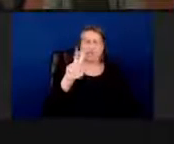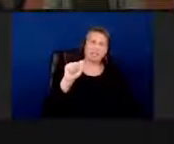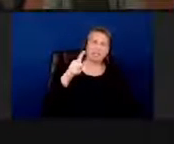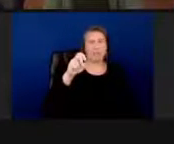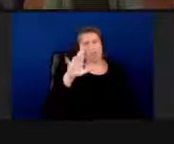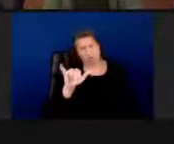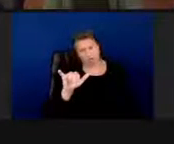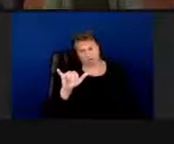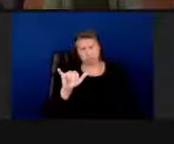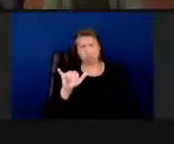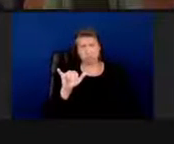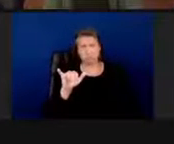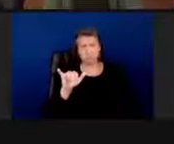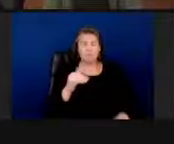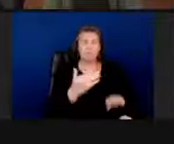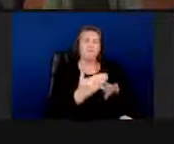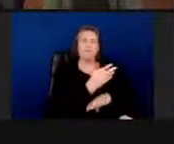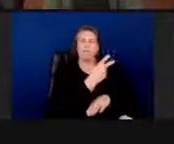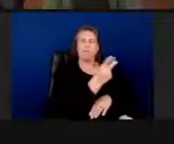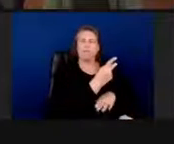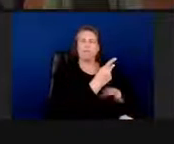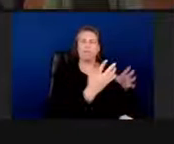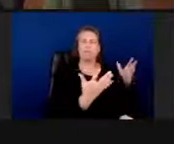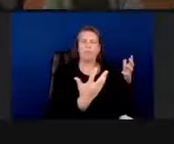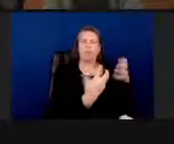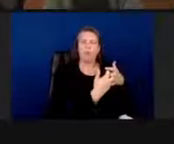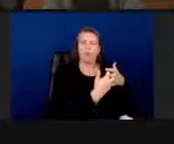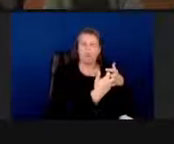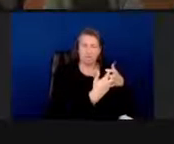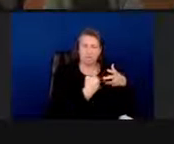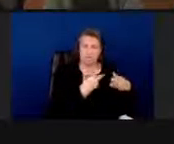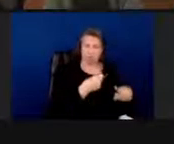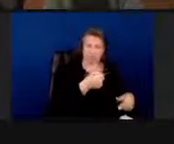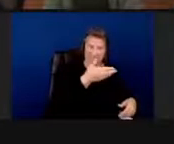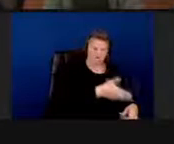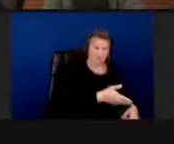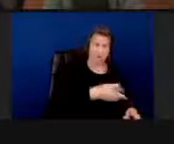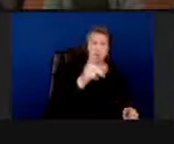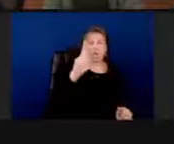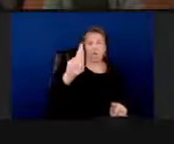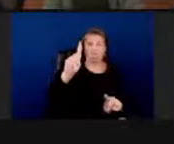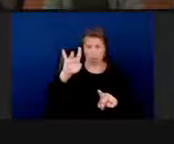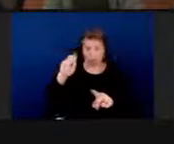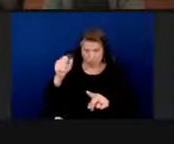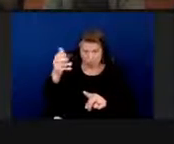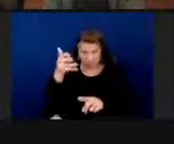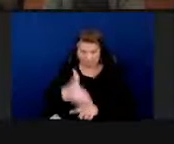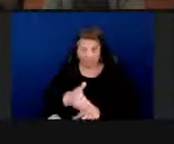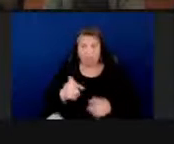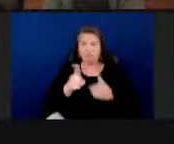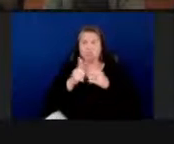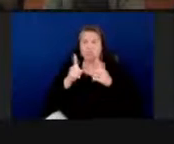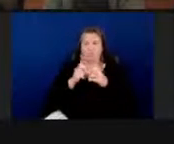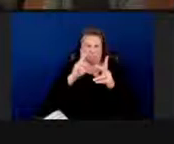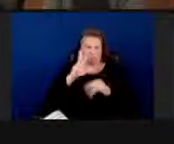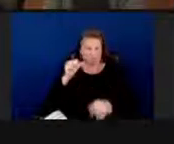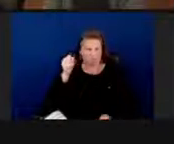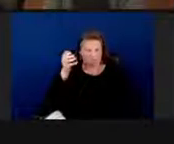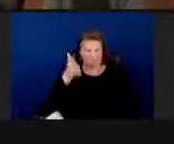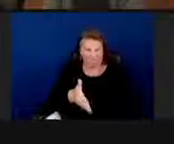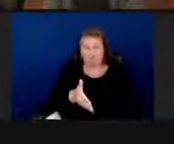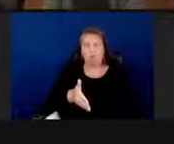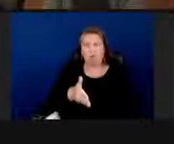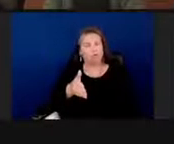بيري قبل دمج المدرستين وأنا كنت متواجدة هناك. دكتور بوليو كان هناك وغيرهم من الأشخاص